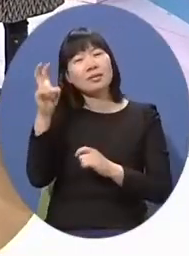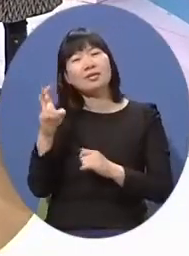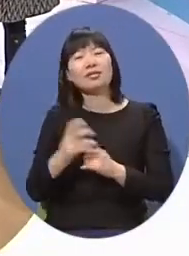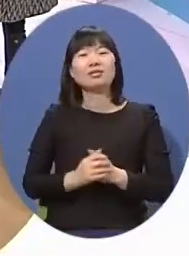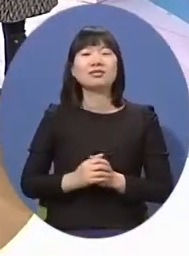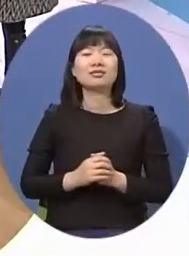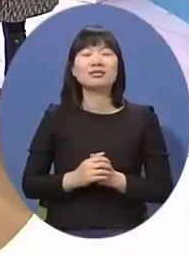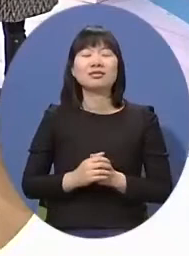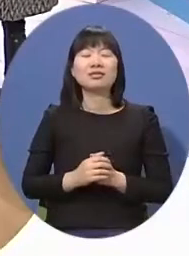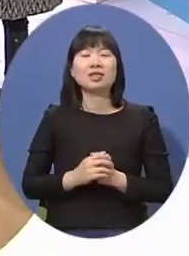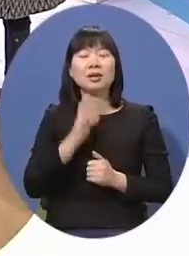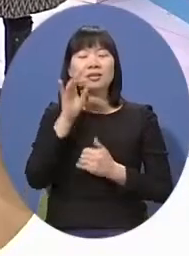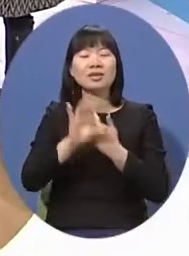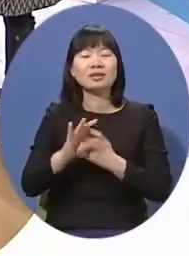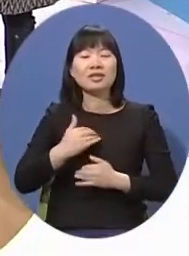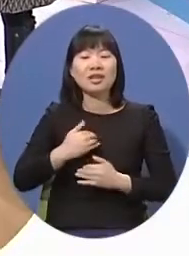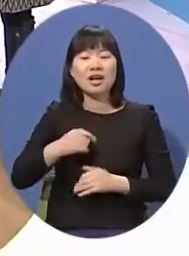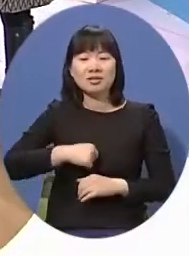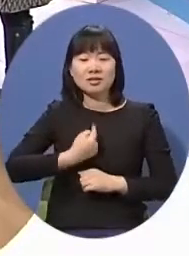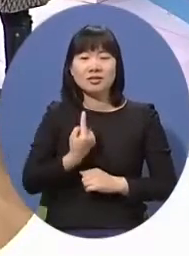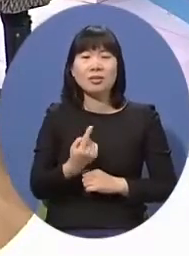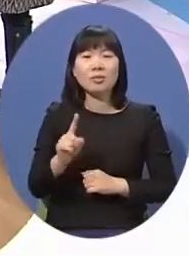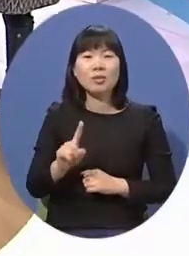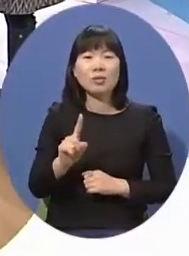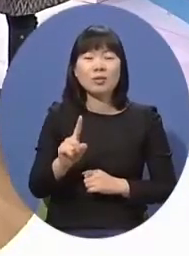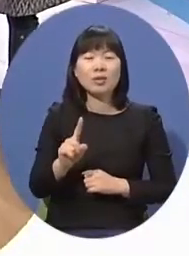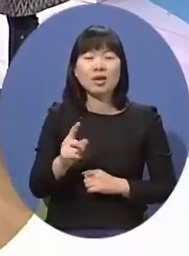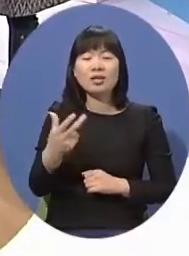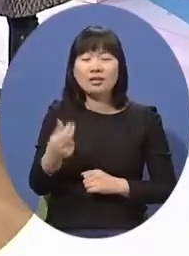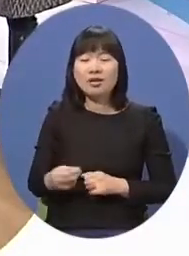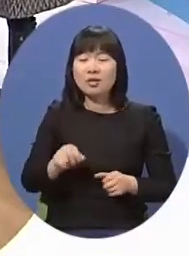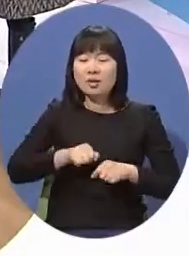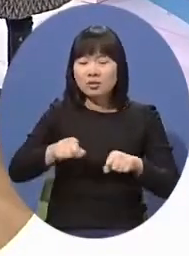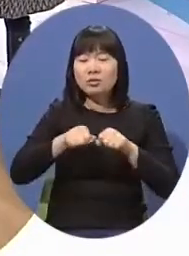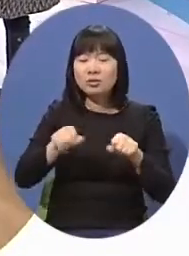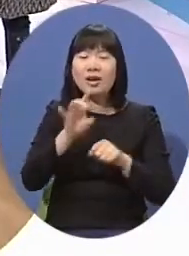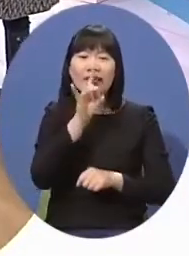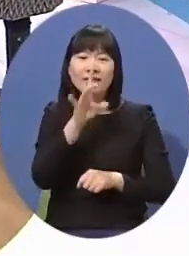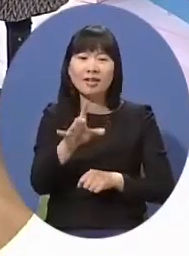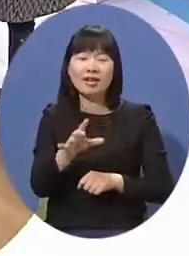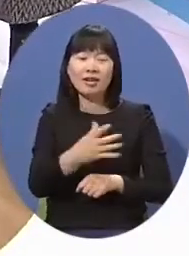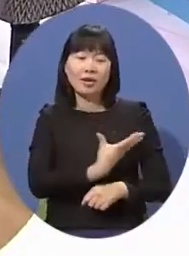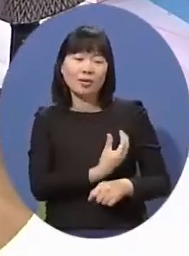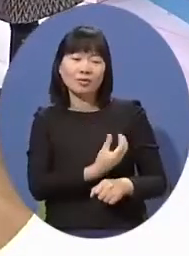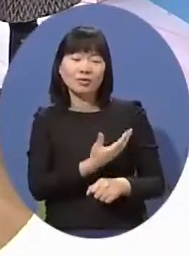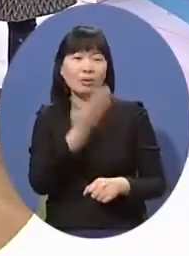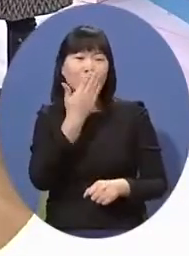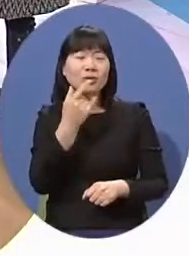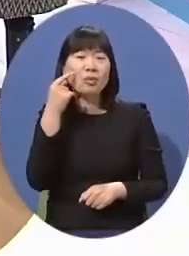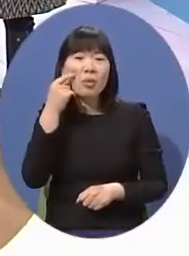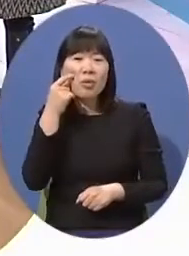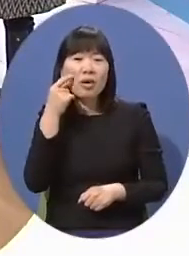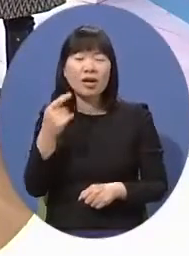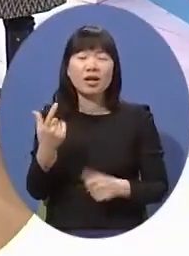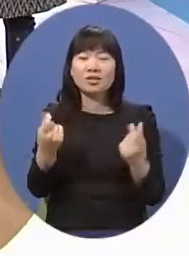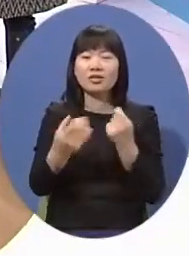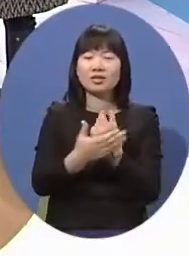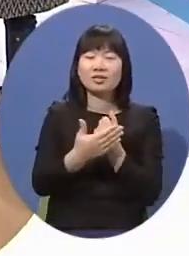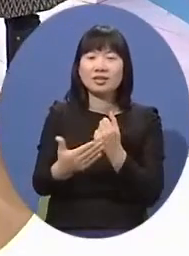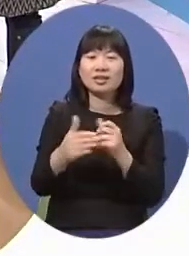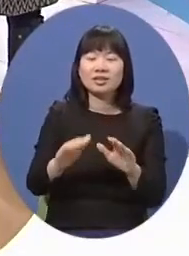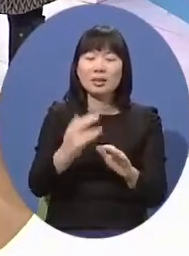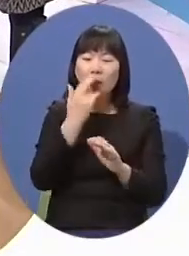보내겠지만 만일 자기가 스스로 싼 거 치울 수 없거든요. 분유 타먹을 수 없거든요. 그렇죠. 그렇기